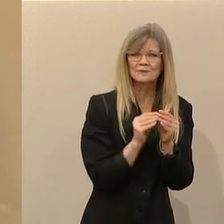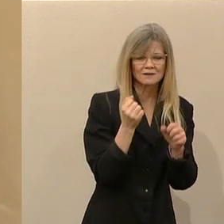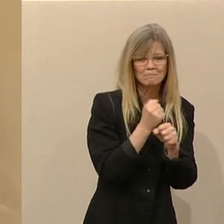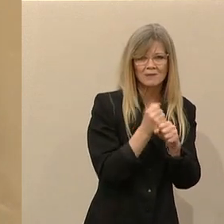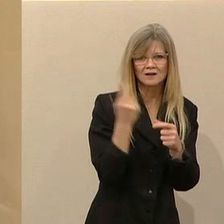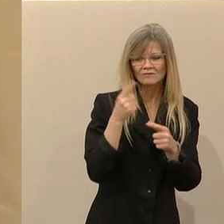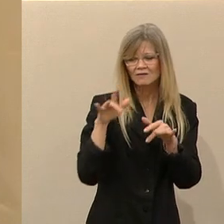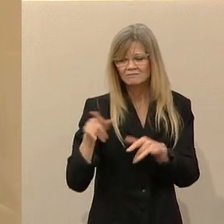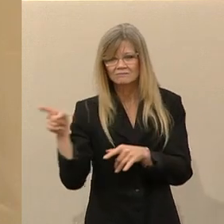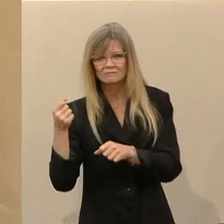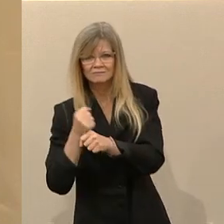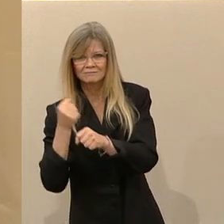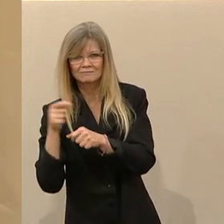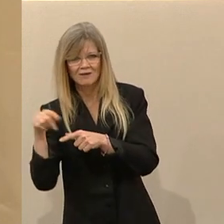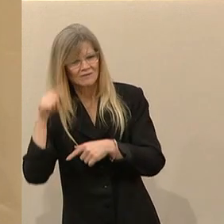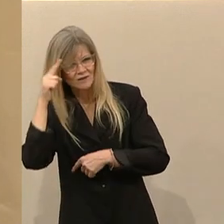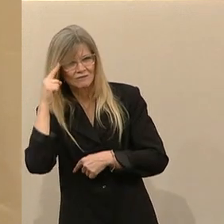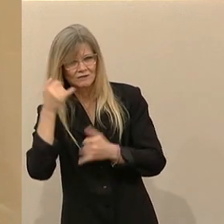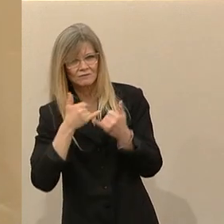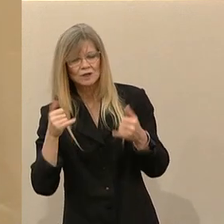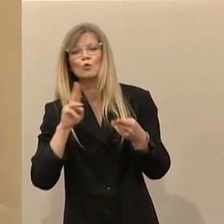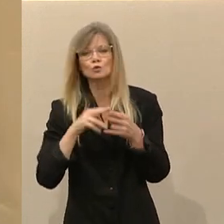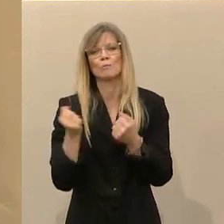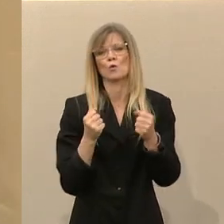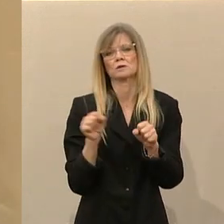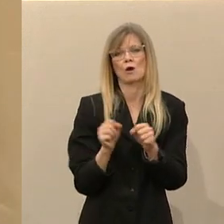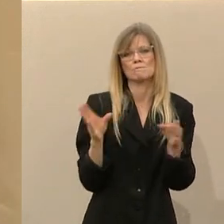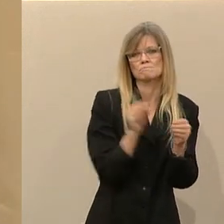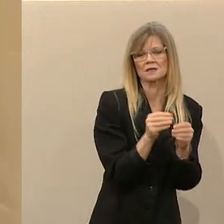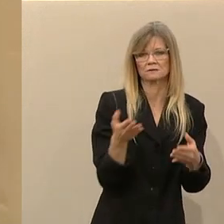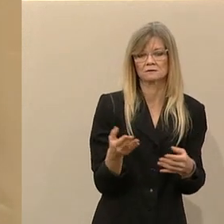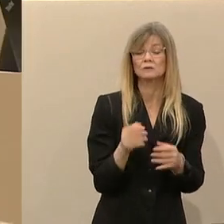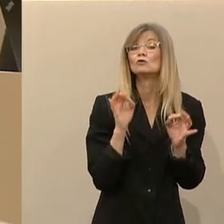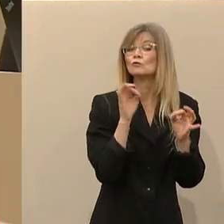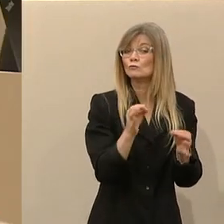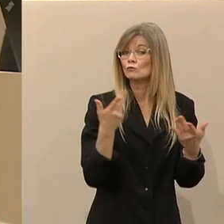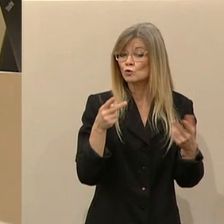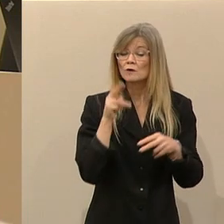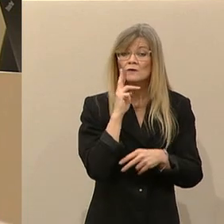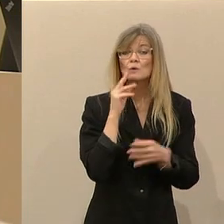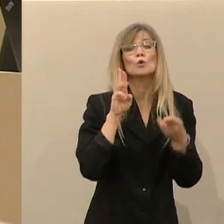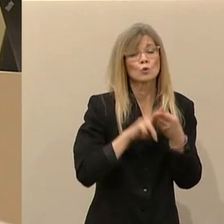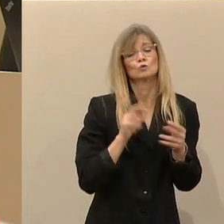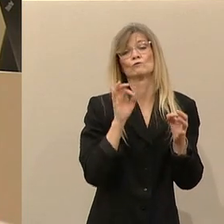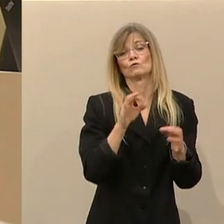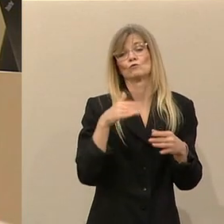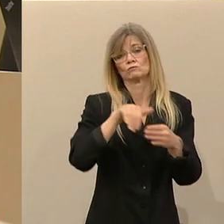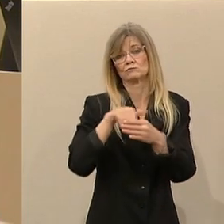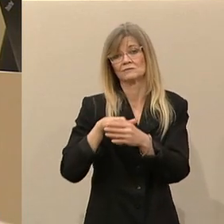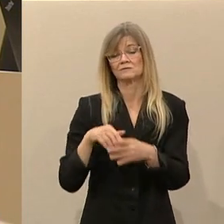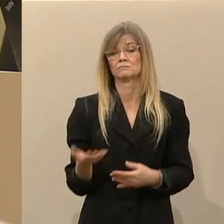der Arbeitszeiten, eine langjährige Forderung von Unternehmern und Mitarbeitern. Denn eines ist klar, Arbeitsmarktpolitik darf eines nicht